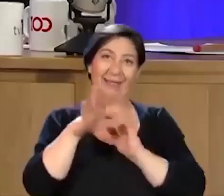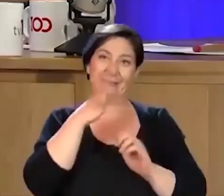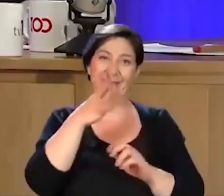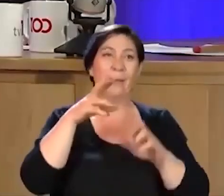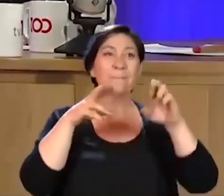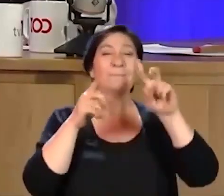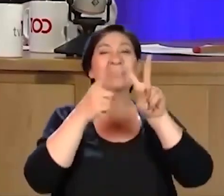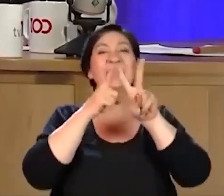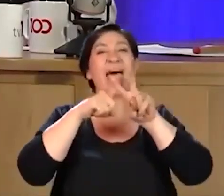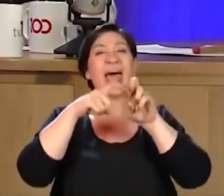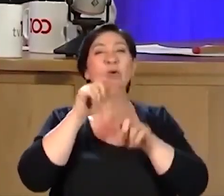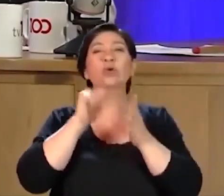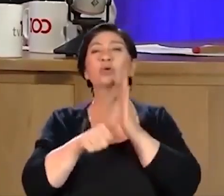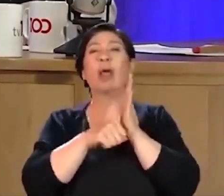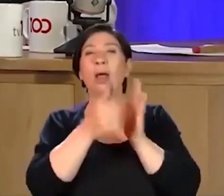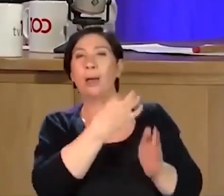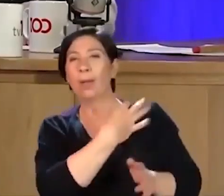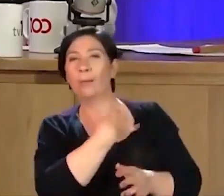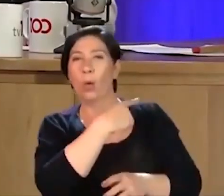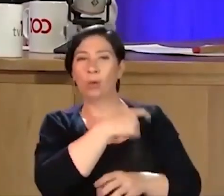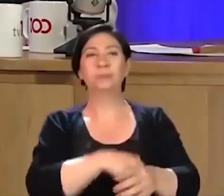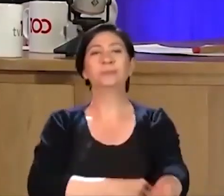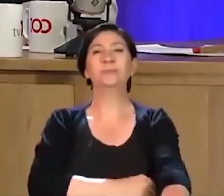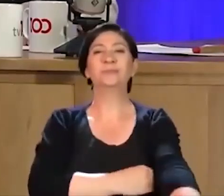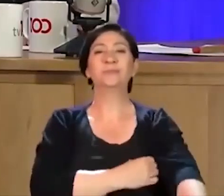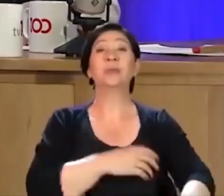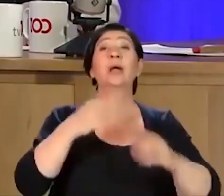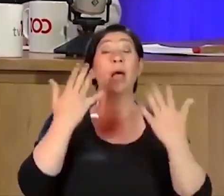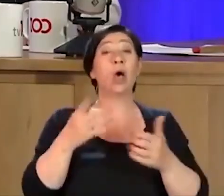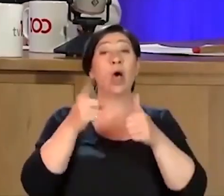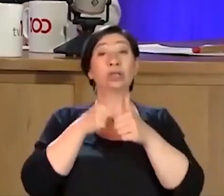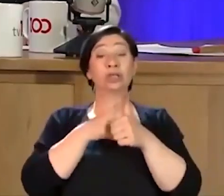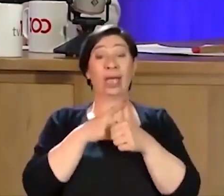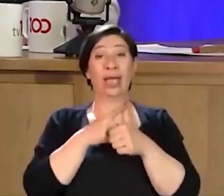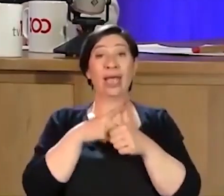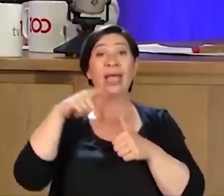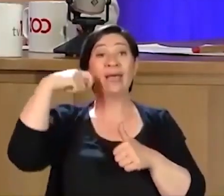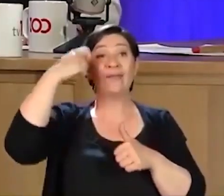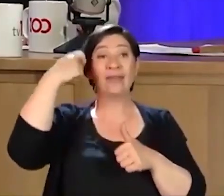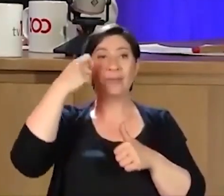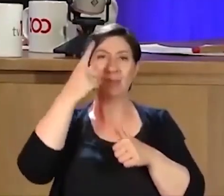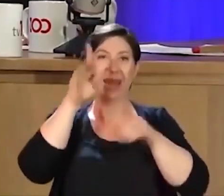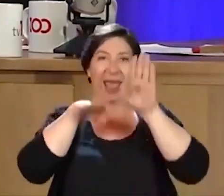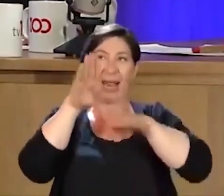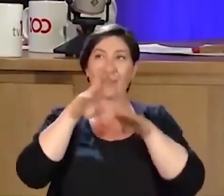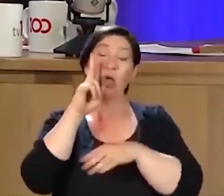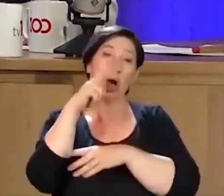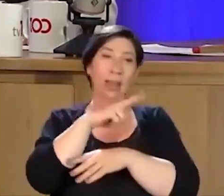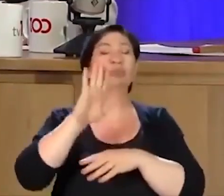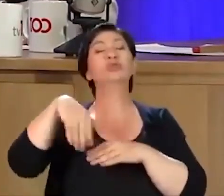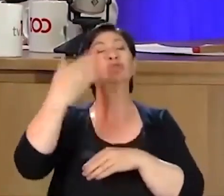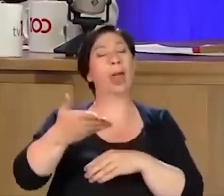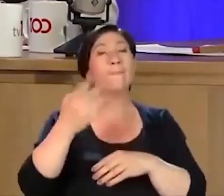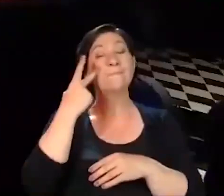Pınar eminse tamam. O bana günleri o söylüyor zaten şimdi. Pekala. Şimdi önce filmin bir fragmanını görelim. Ondan